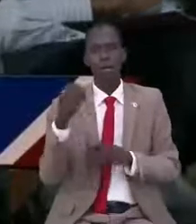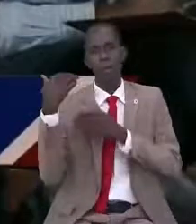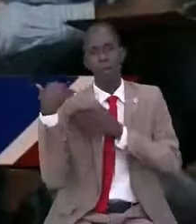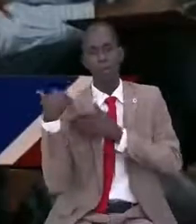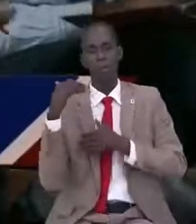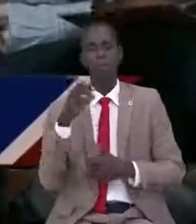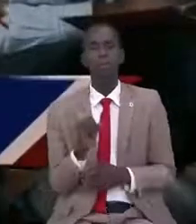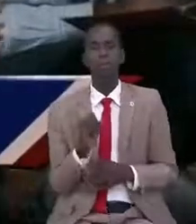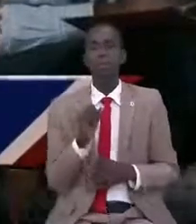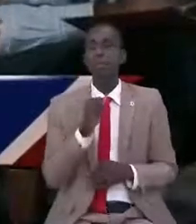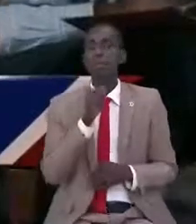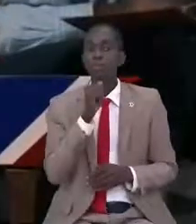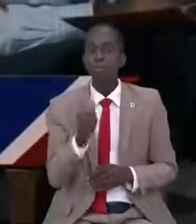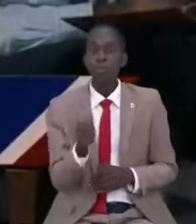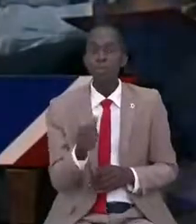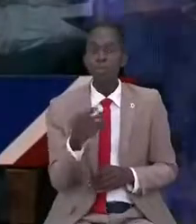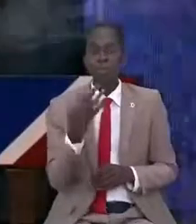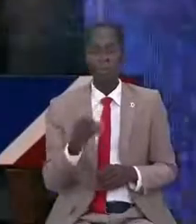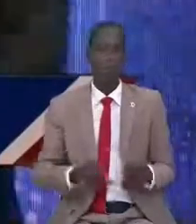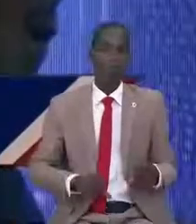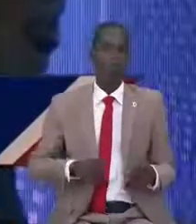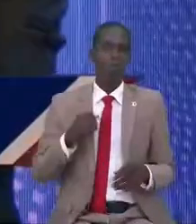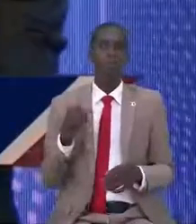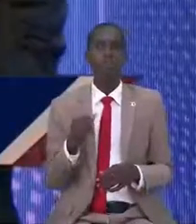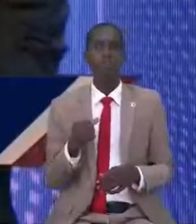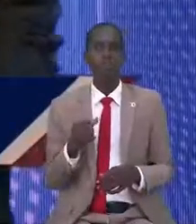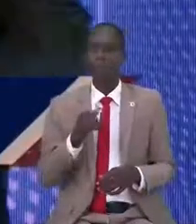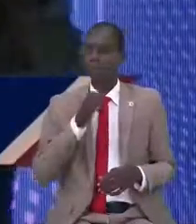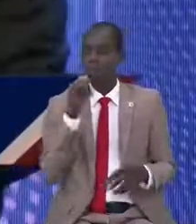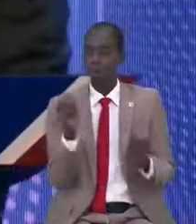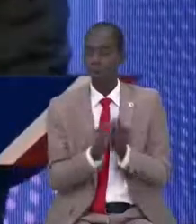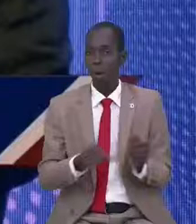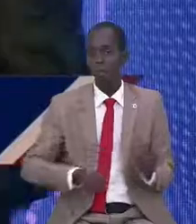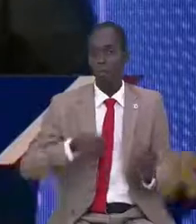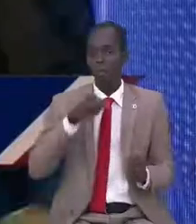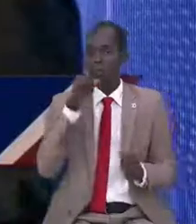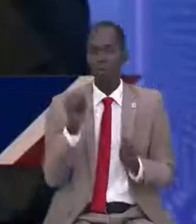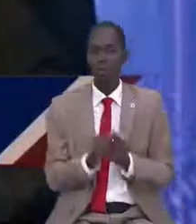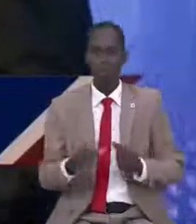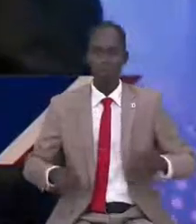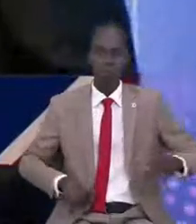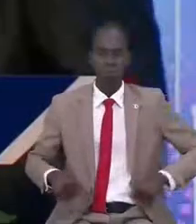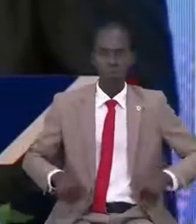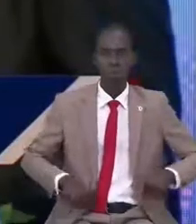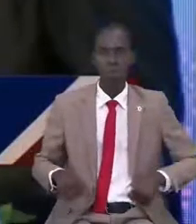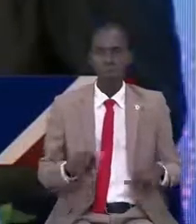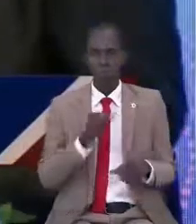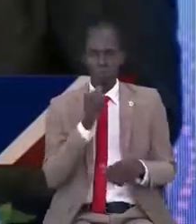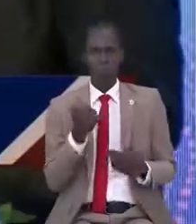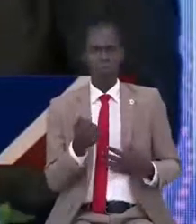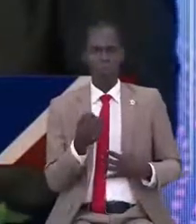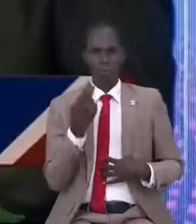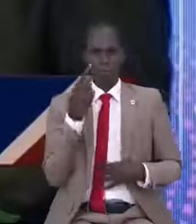les fardeaux les uns des autres, pas avec orgueil, pas avec arrogance, pas